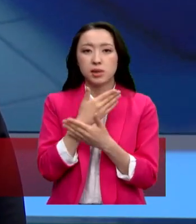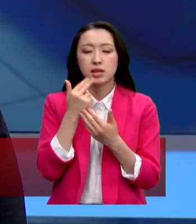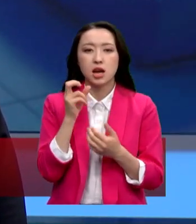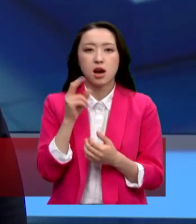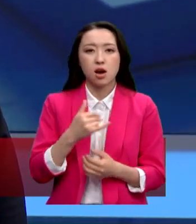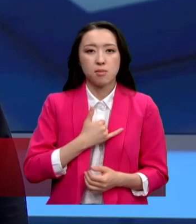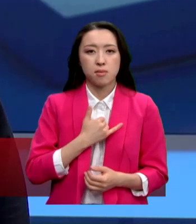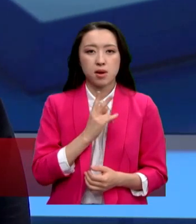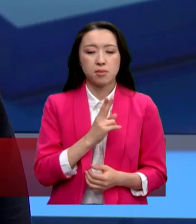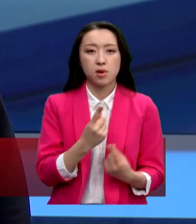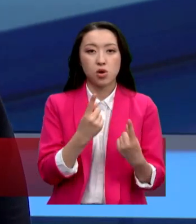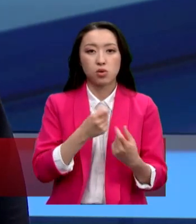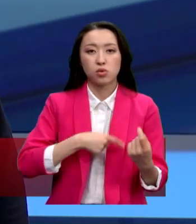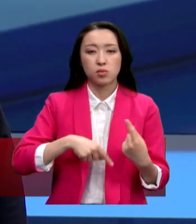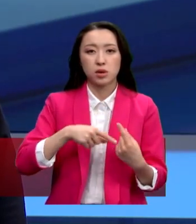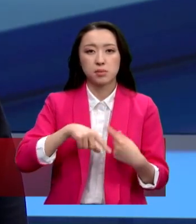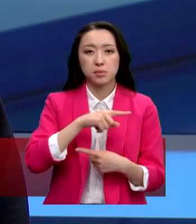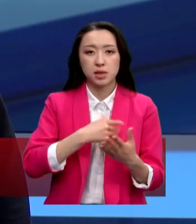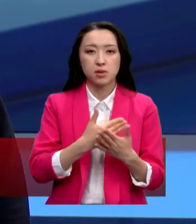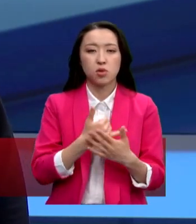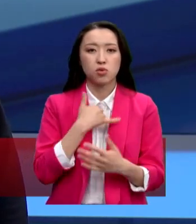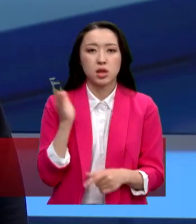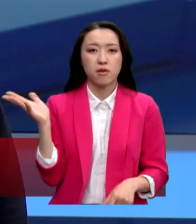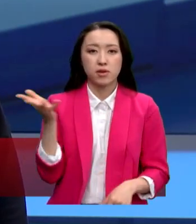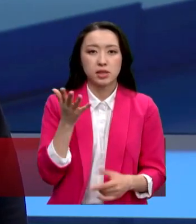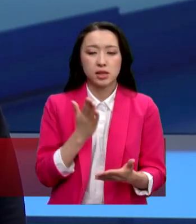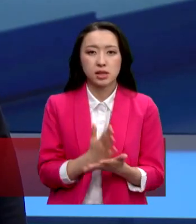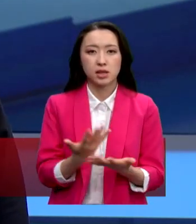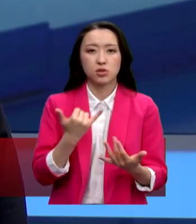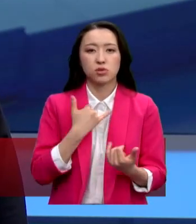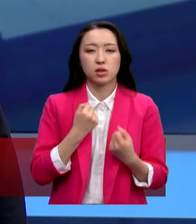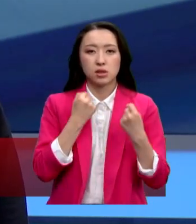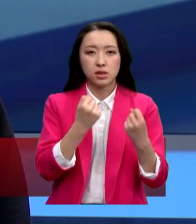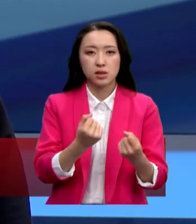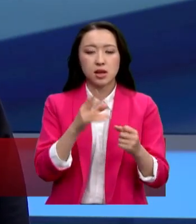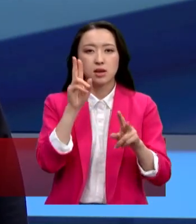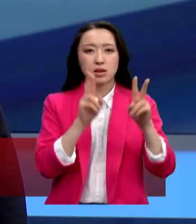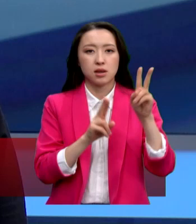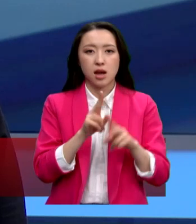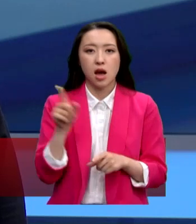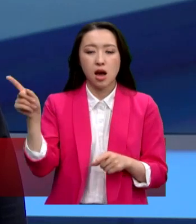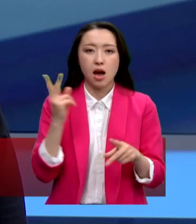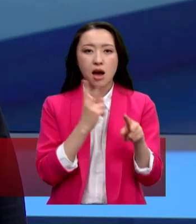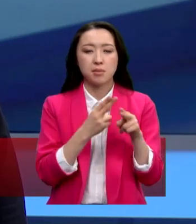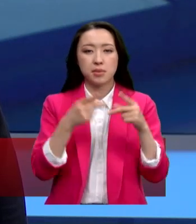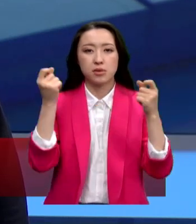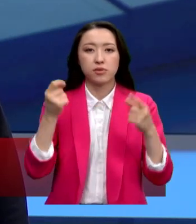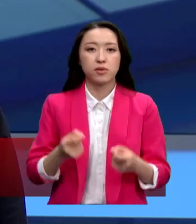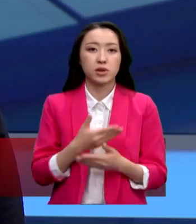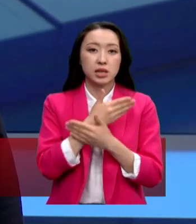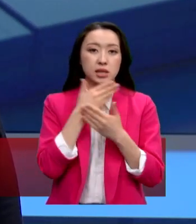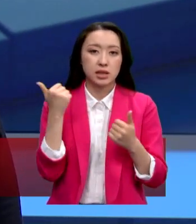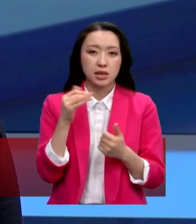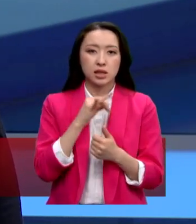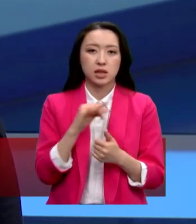крупных заведениях, когда есть персонал, есть уровень, есть стандарты, то есть люди не выполняют эти стандарты и тем самым